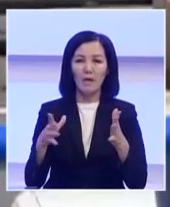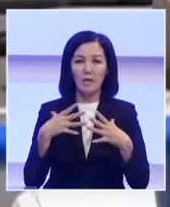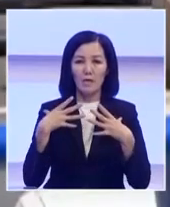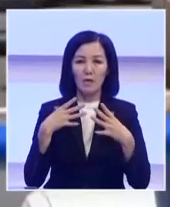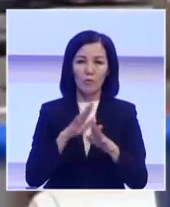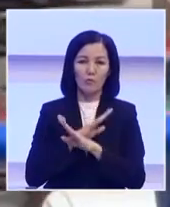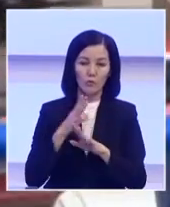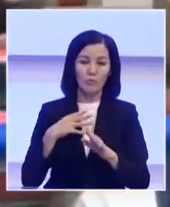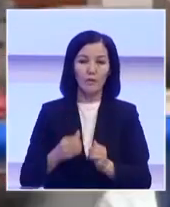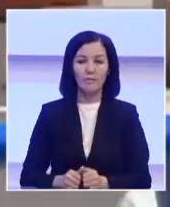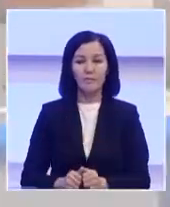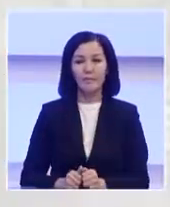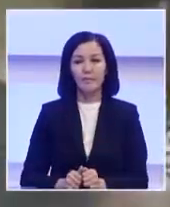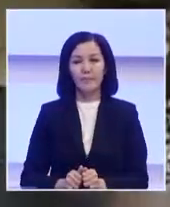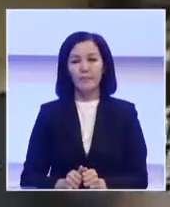көз жұмыпты.